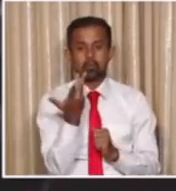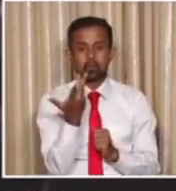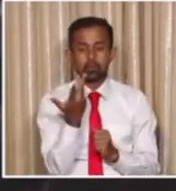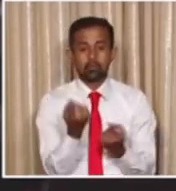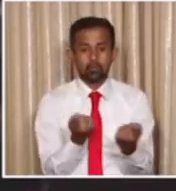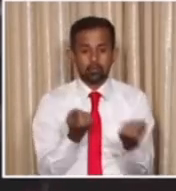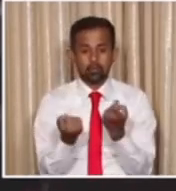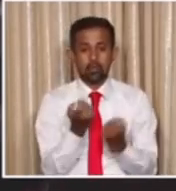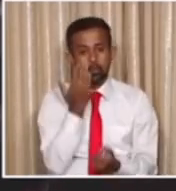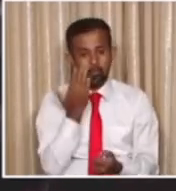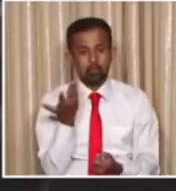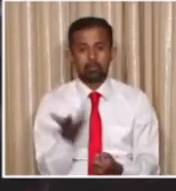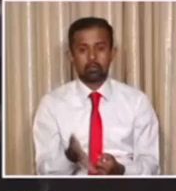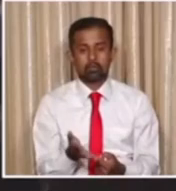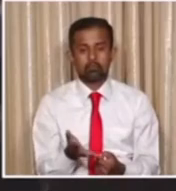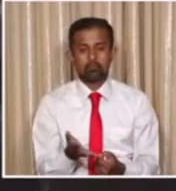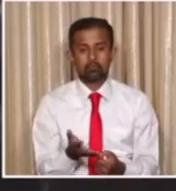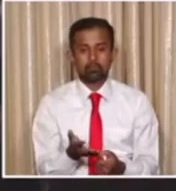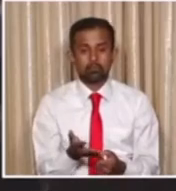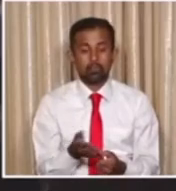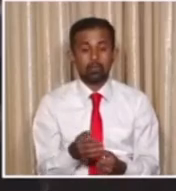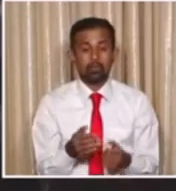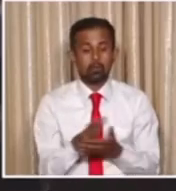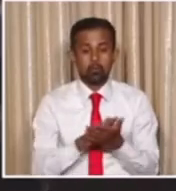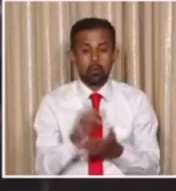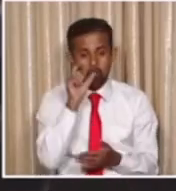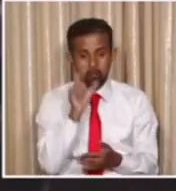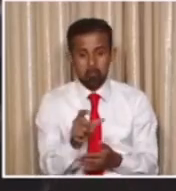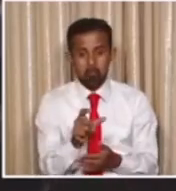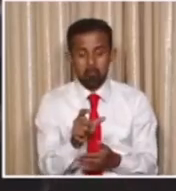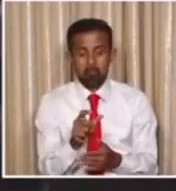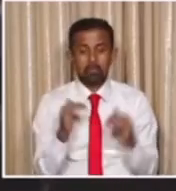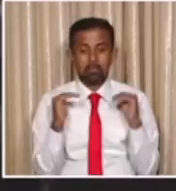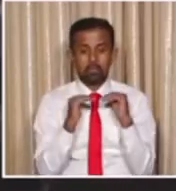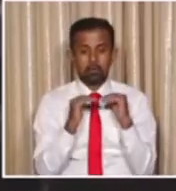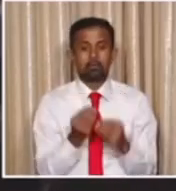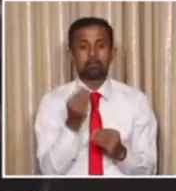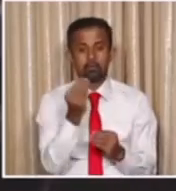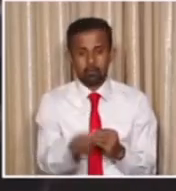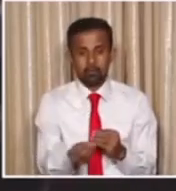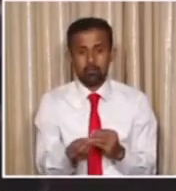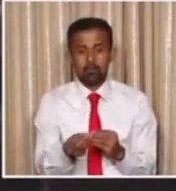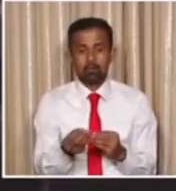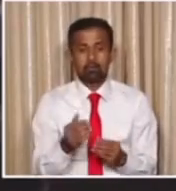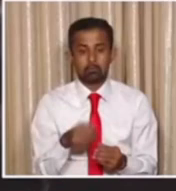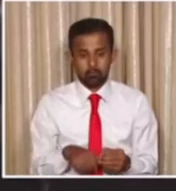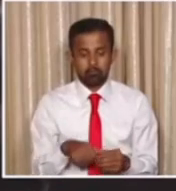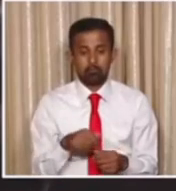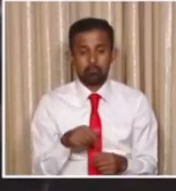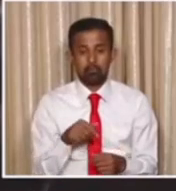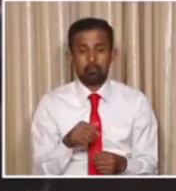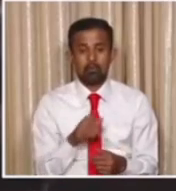සමුග පරිශ්‍රයෙන් මුණ දුන්න නිසා කියලා. ඉතින් ඒ නිසා මේ පිළිබඳවත් අවධානය යොමු කරලා සාධාරණයක් ඉෂ්ට කරන්න කියන කාරණාව මම